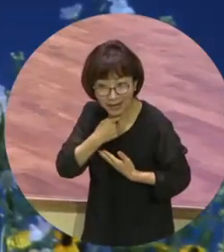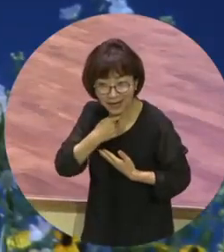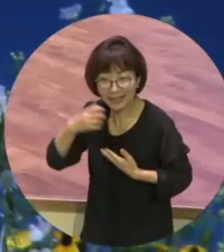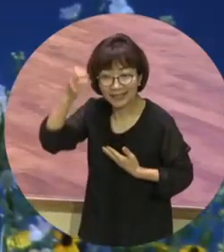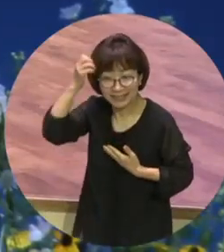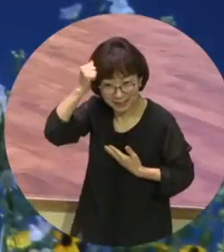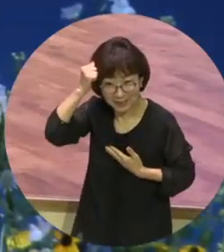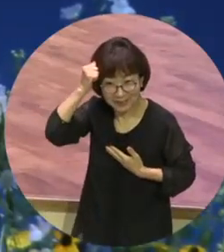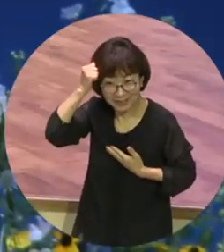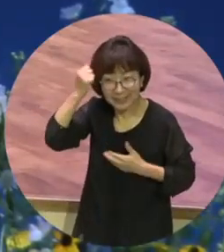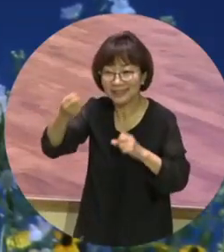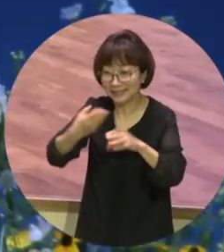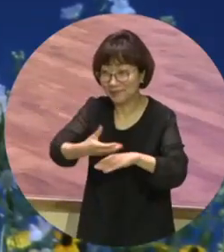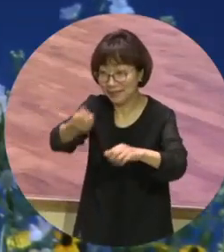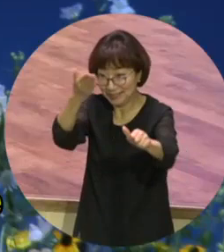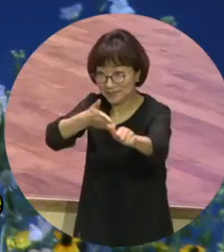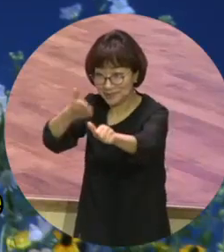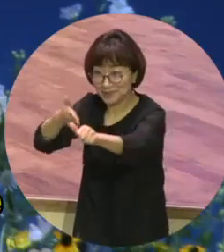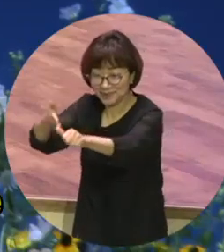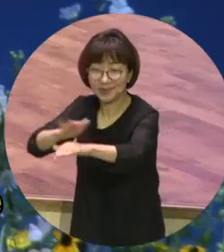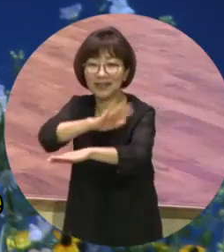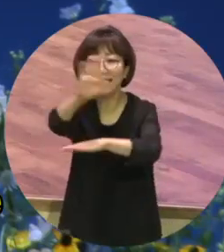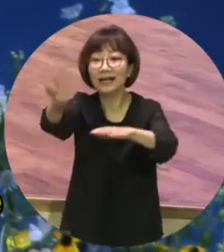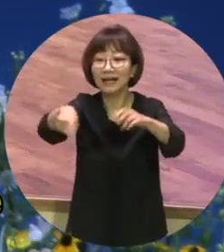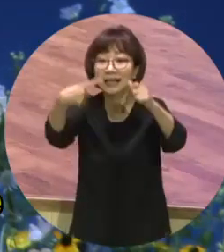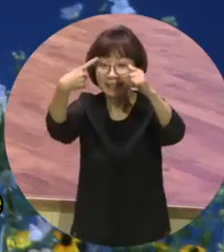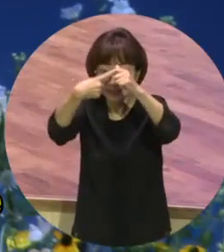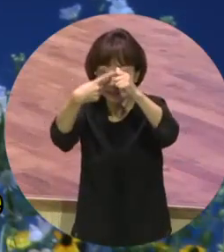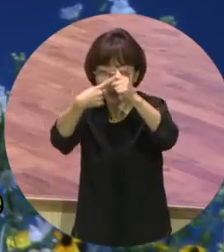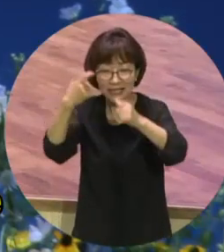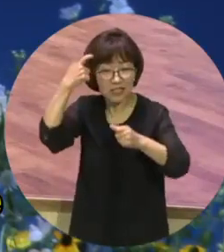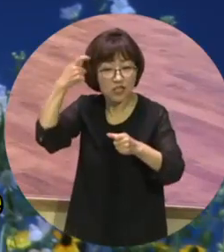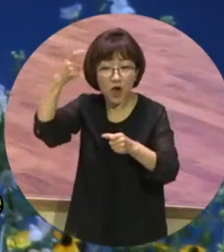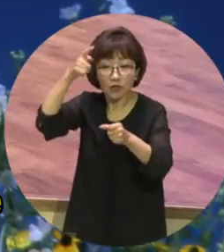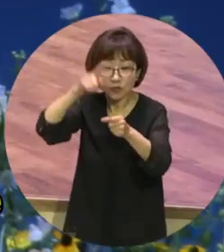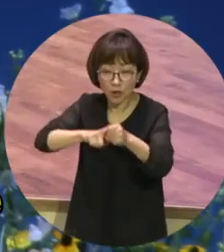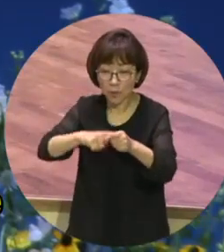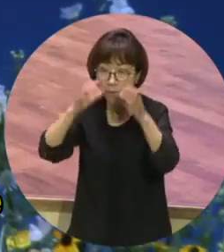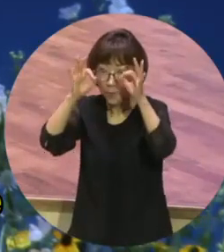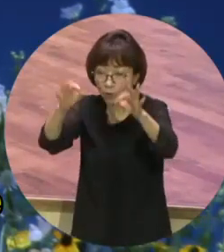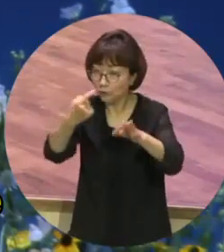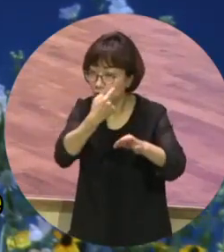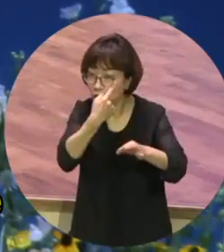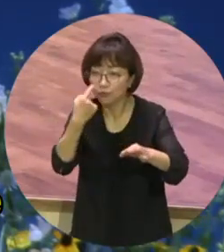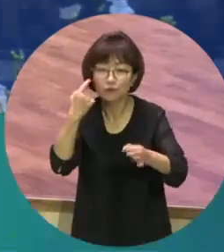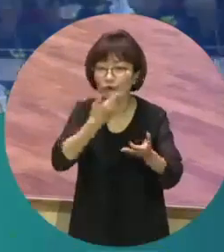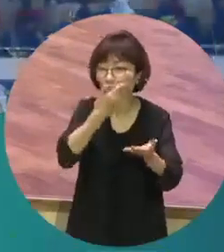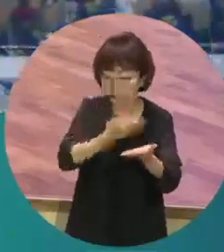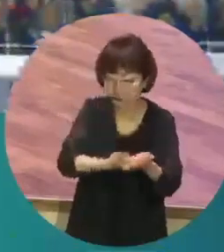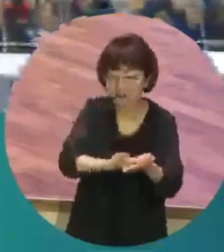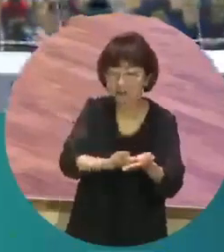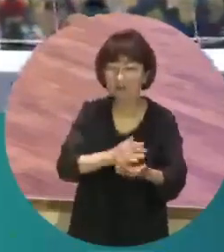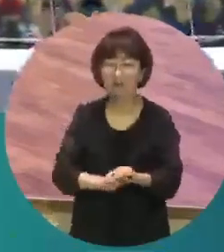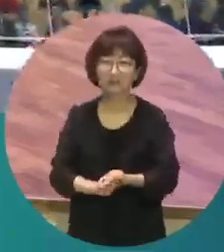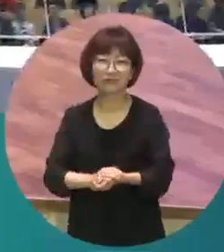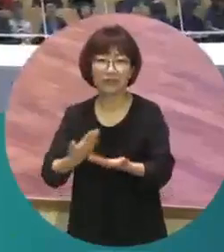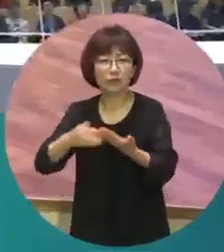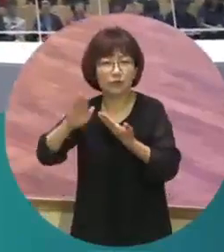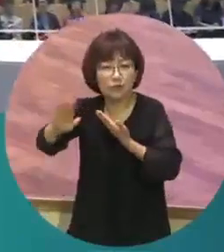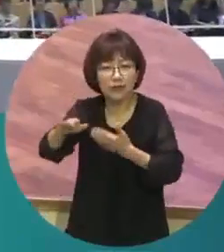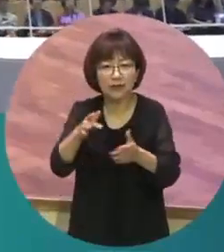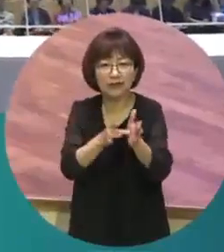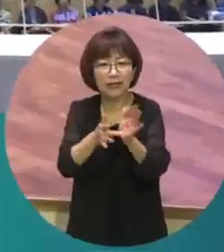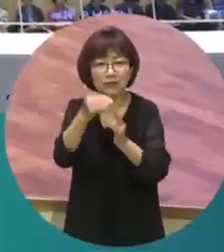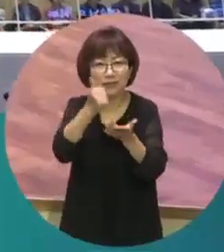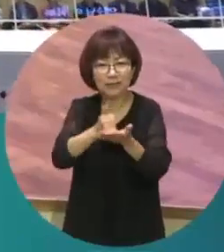주님으로 축복합니다. 그럼 첫째로 영적 시각의 중요성입니다. 1절 봅니다. 그 후에 예수께서